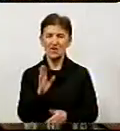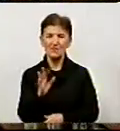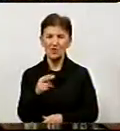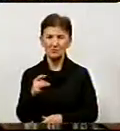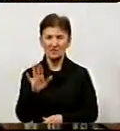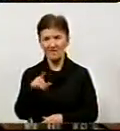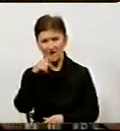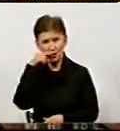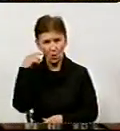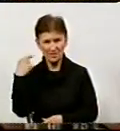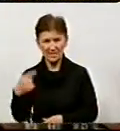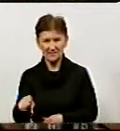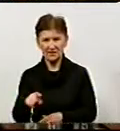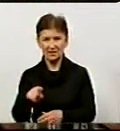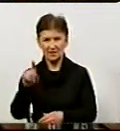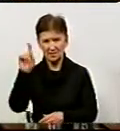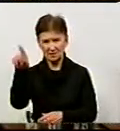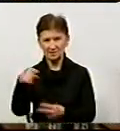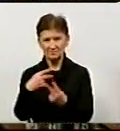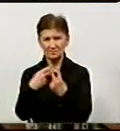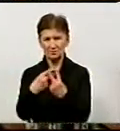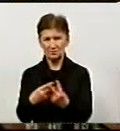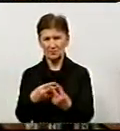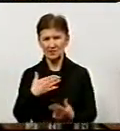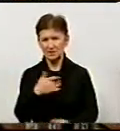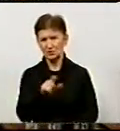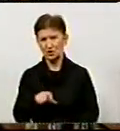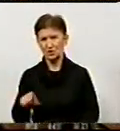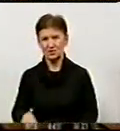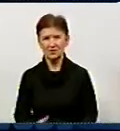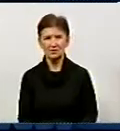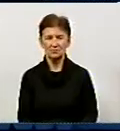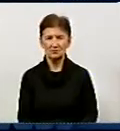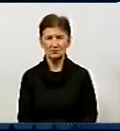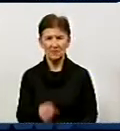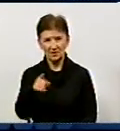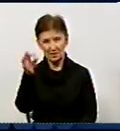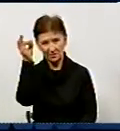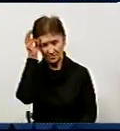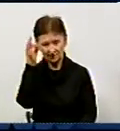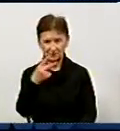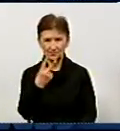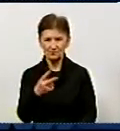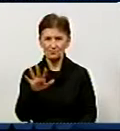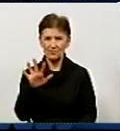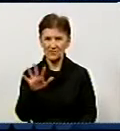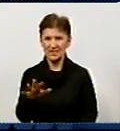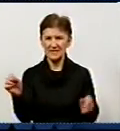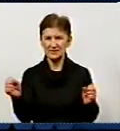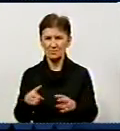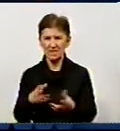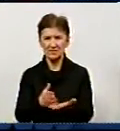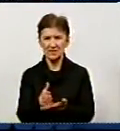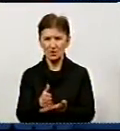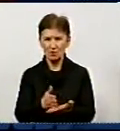Володимир. В Російській Федерації, в яких тюрмах наші політв'язні знаходяться. І тут є адреси. Нагадаю, 25 листопада російські спецслужби в